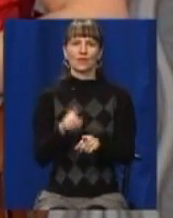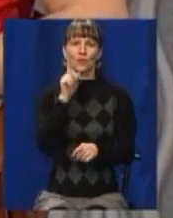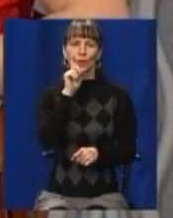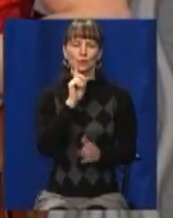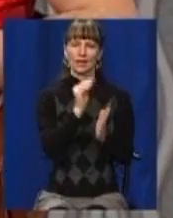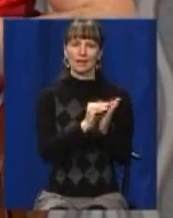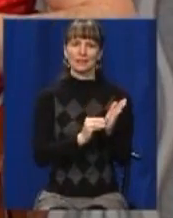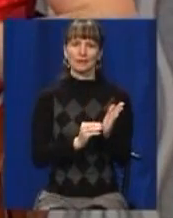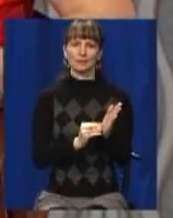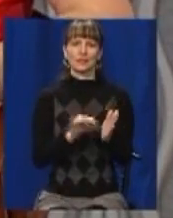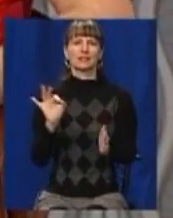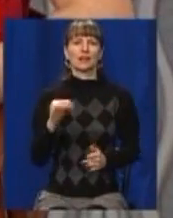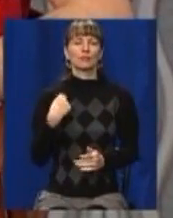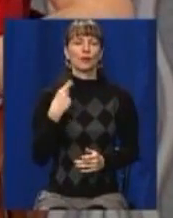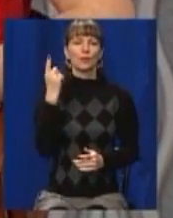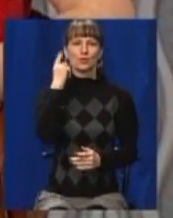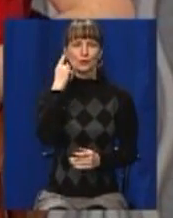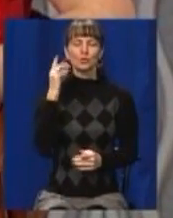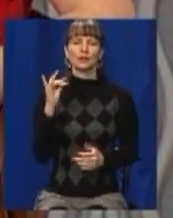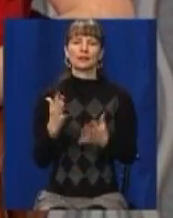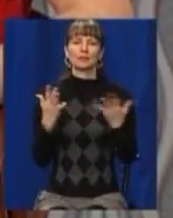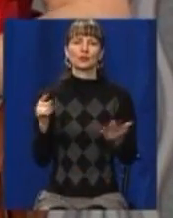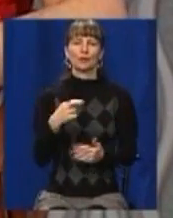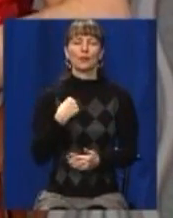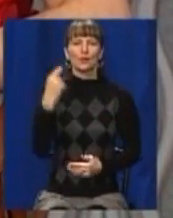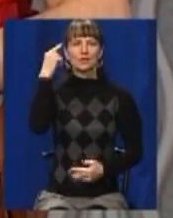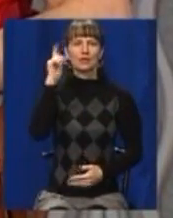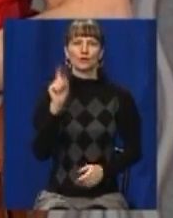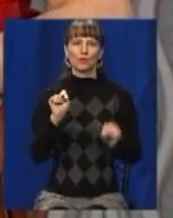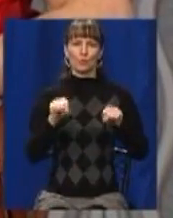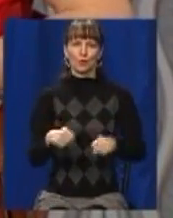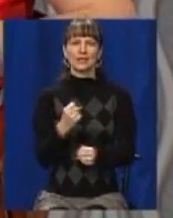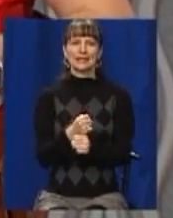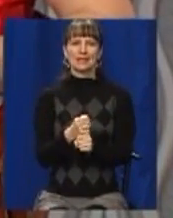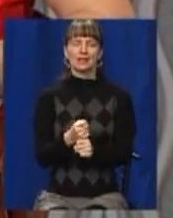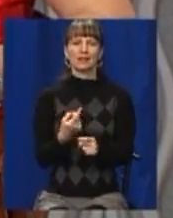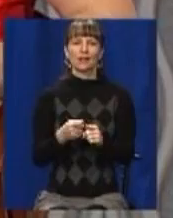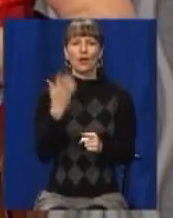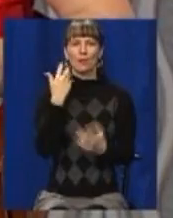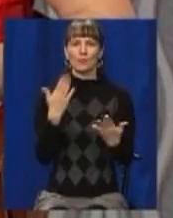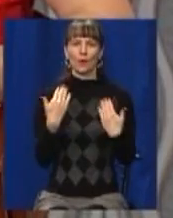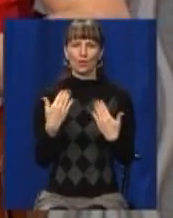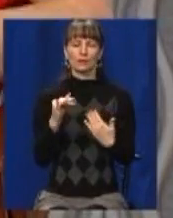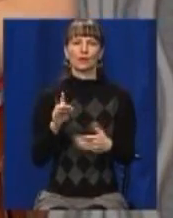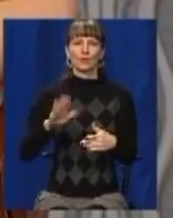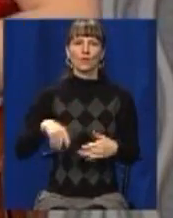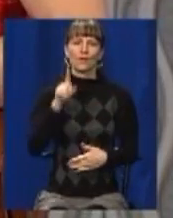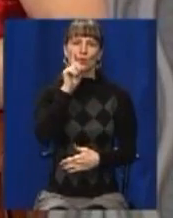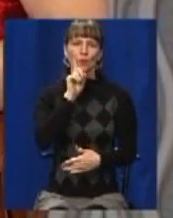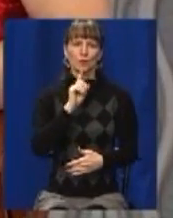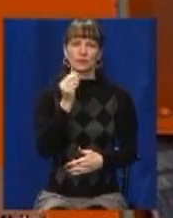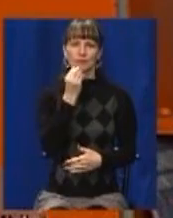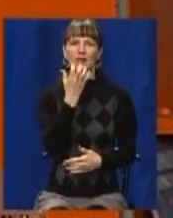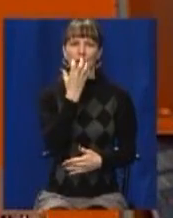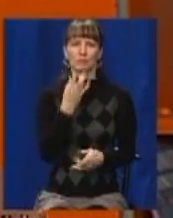смачні рецепти просто одразу ми почули. І більше того, ми дізналися, що можна зробити це навіть коли прохолодно і потім смачненько, воно ж тепло,